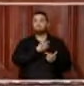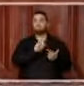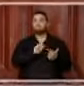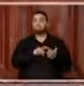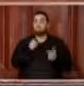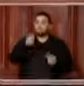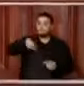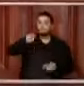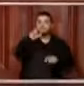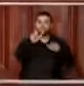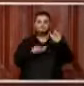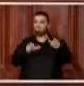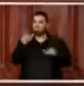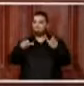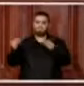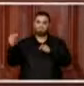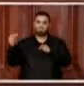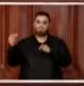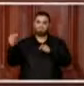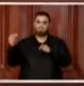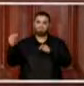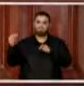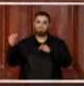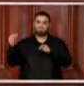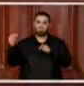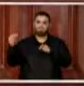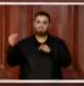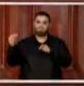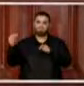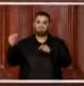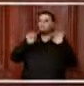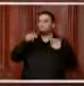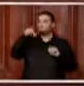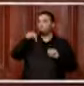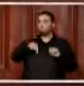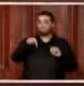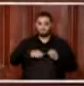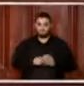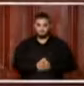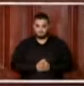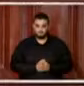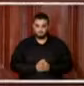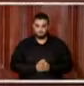السادة والسيدات أعضاء هذا المجلس الموقر،